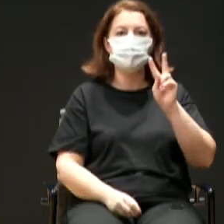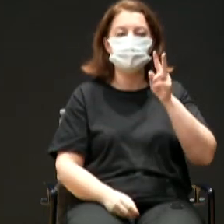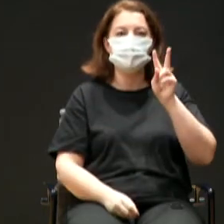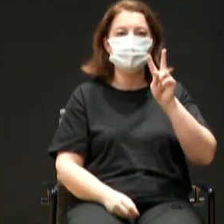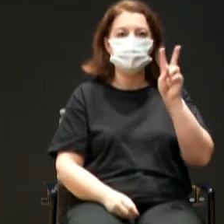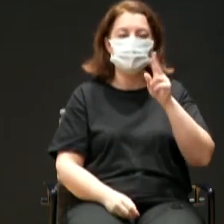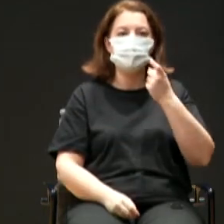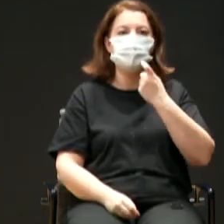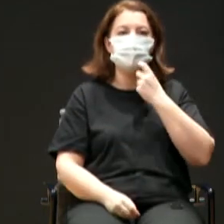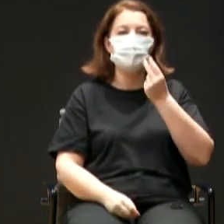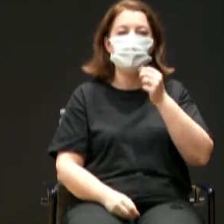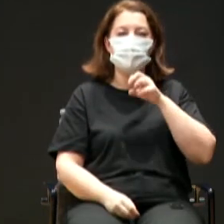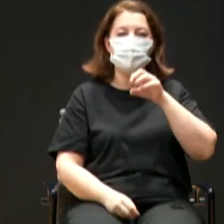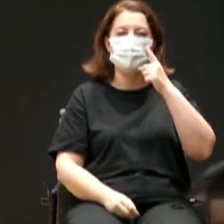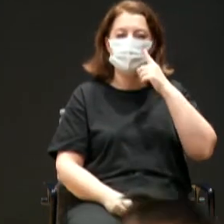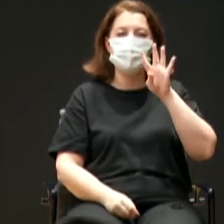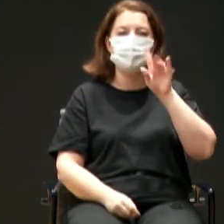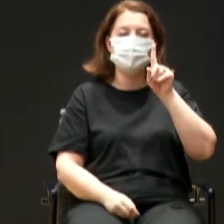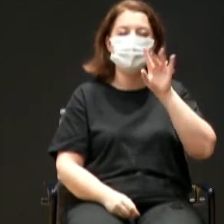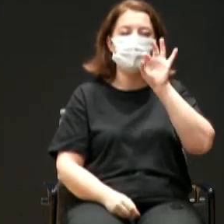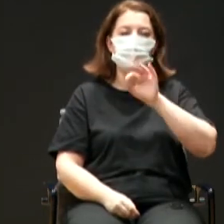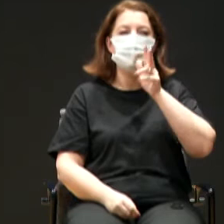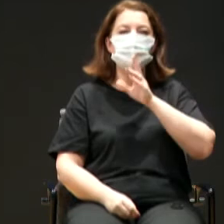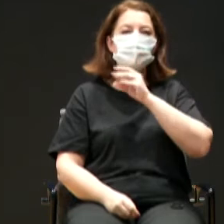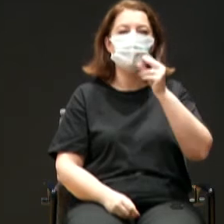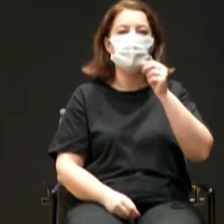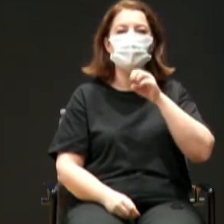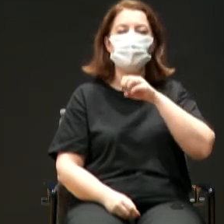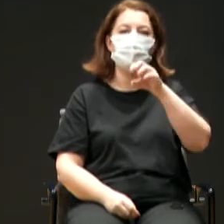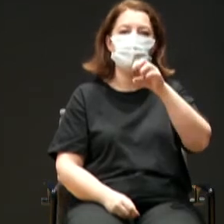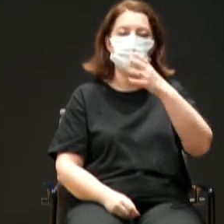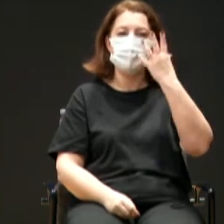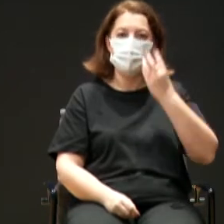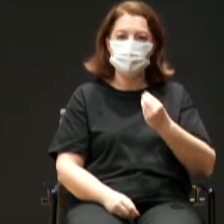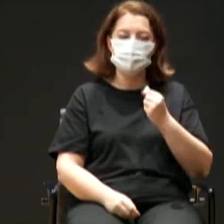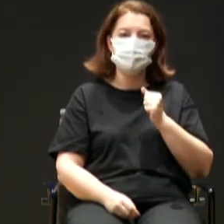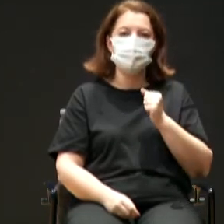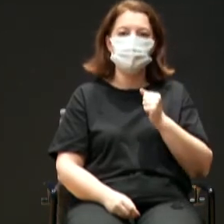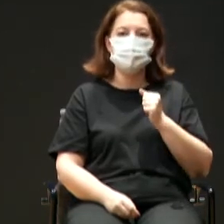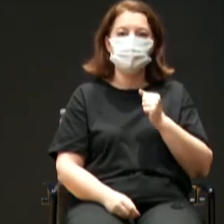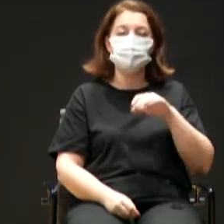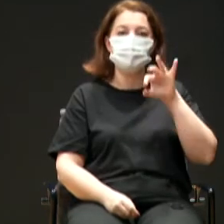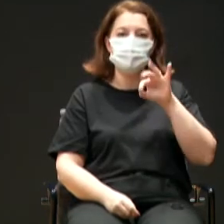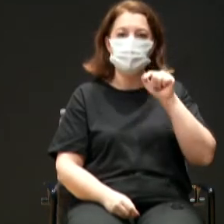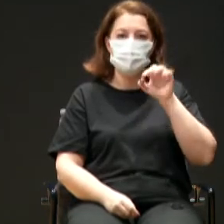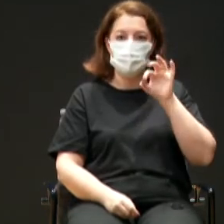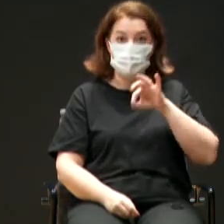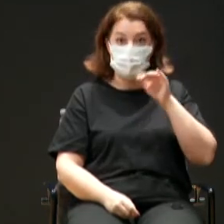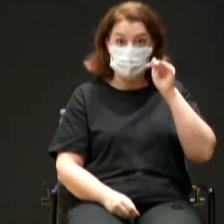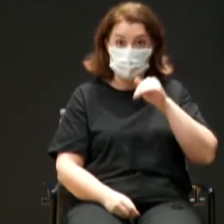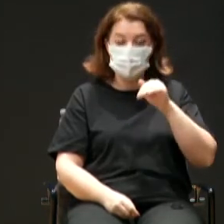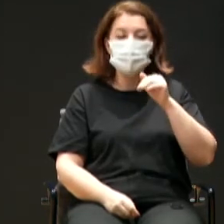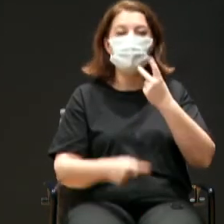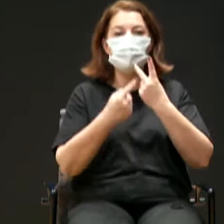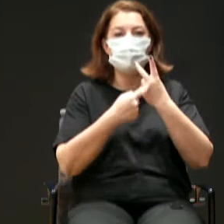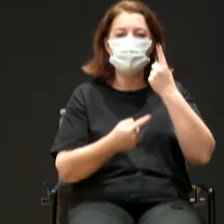2020 yılı bütçesinde 41 milyar 300 milyon bütçe ayrılmıştı. Şimdi bugün geldiğimiz noktada